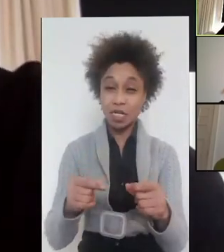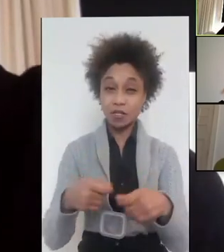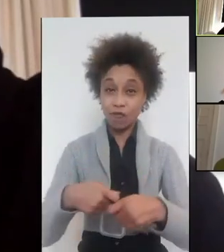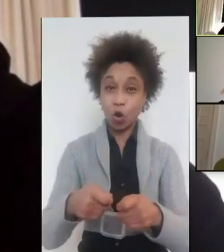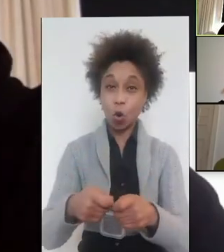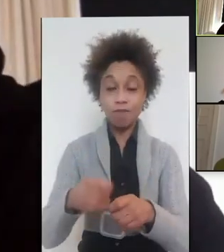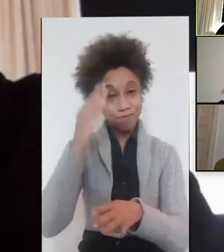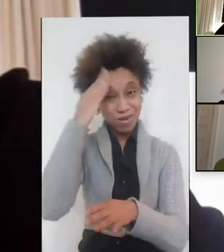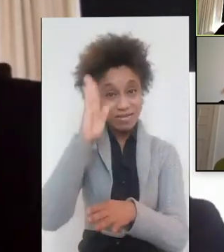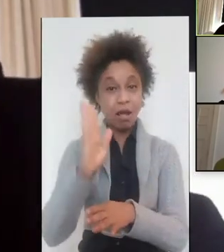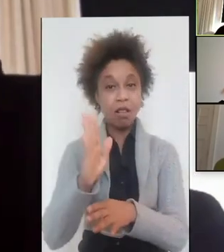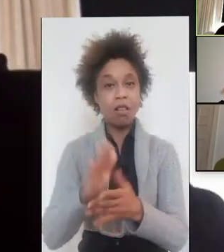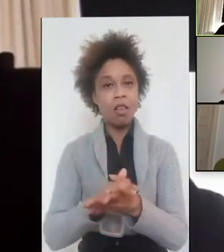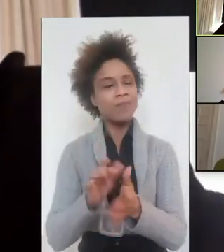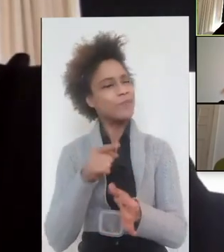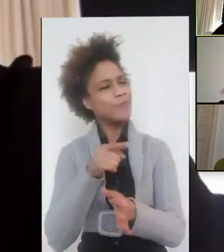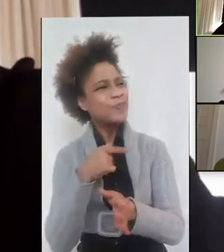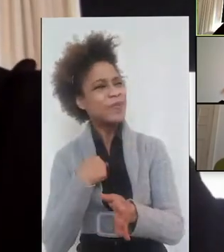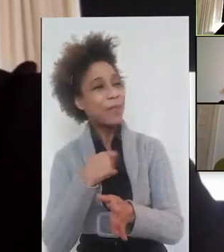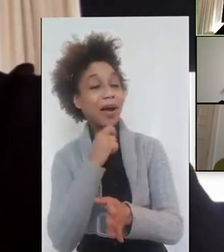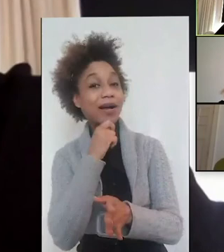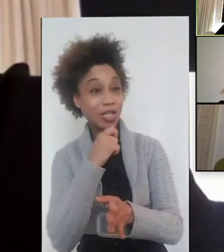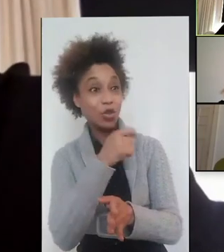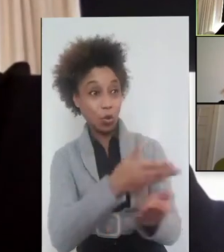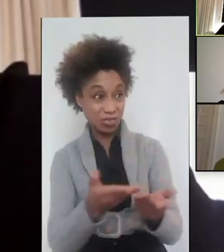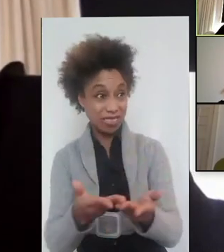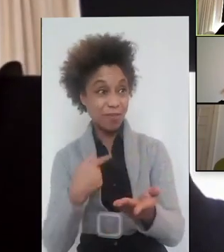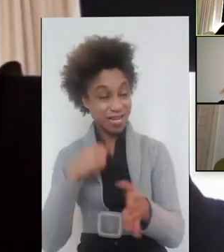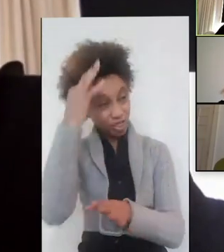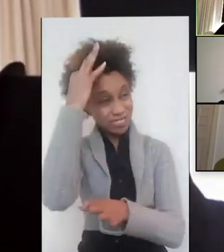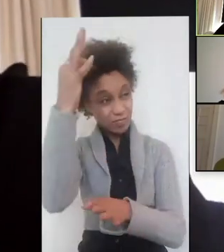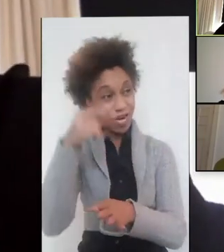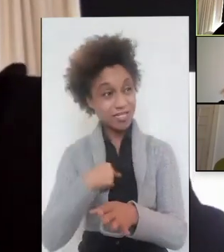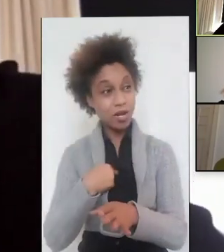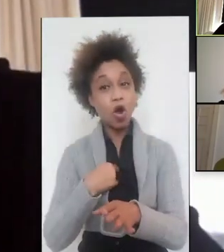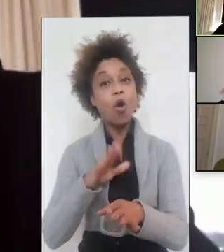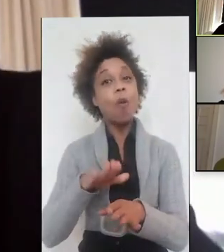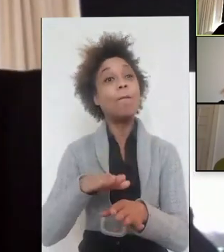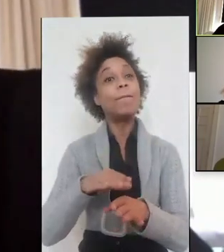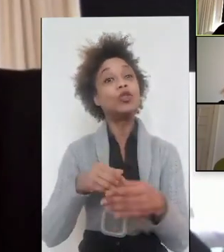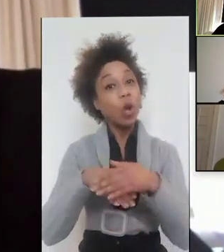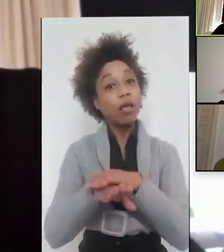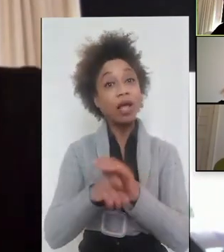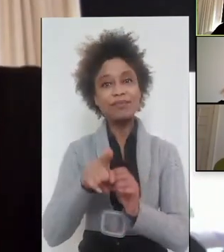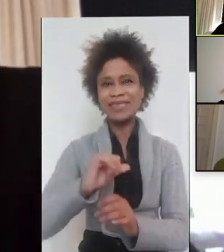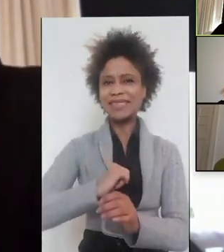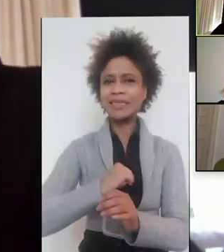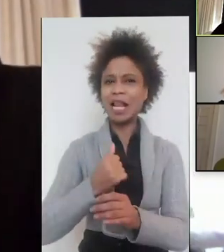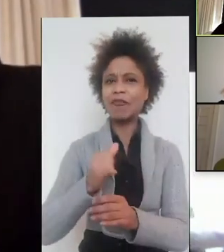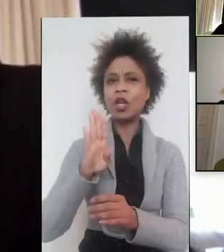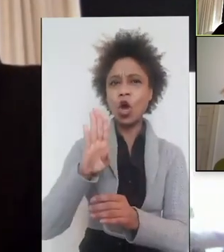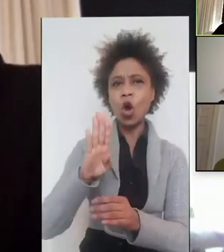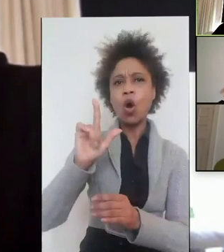zien als personeel. Dat is denk ik niet zo. Maar ja, om die koppeling te maken gewoon naar misschien organisaties